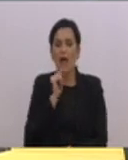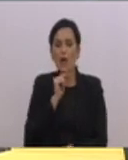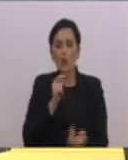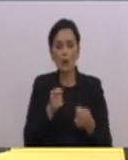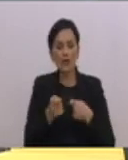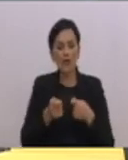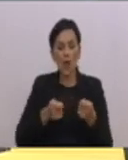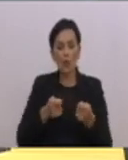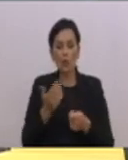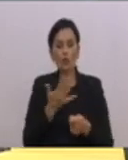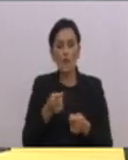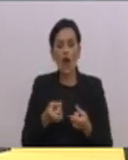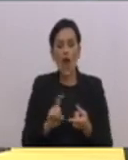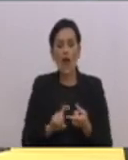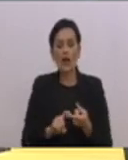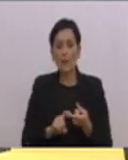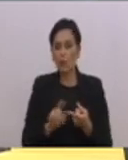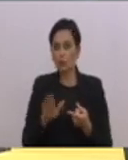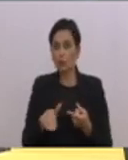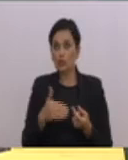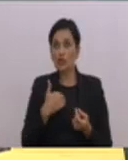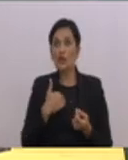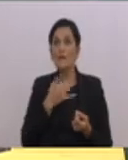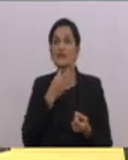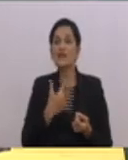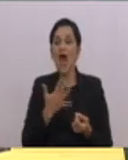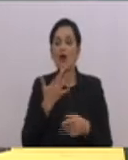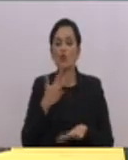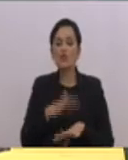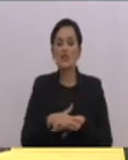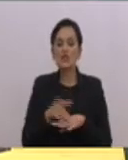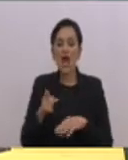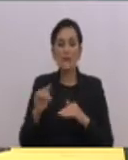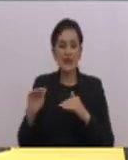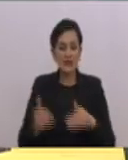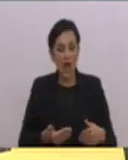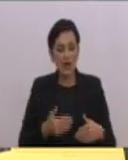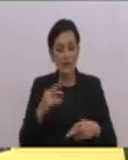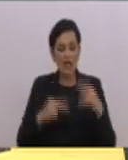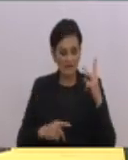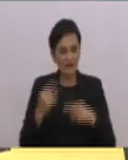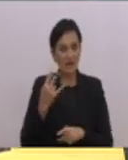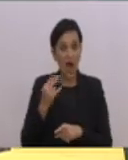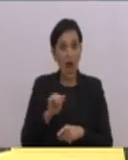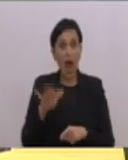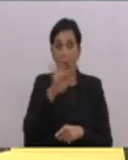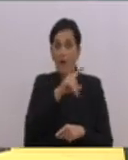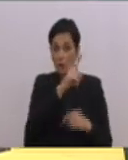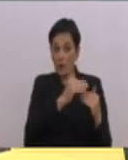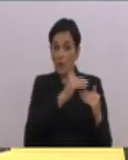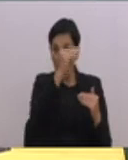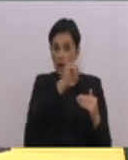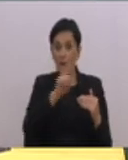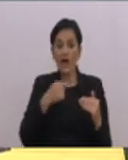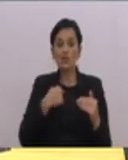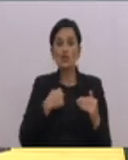რეგულაციებს, რომელიც ეხება, მაგრამ თუნდაც რაღაც ჩემს საყვარელ ეროვნულ ბანკს, რომ ნაკლებ ინფლაცია იყოს, რომელიც ამ შემთხვევაში ევროპაშიც მაღალია, მაგრამ ჩვენს